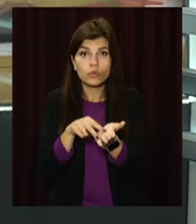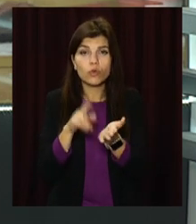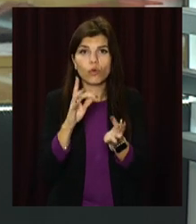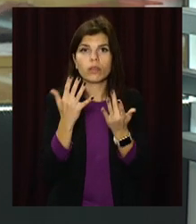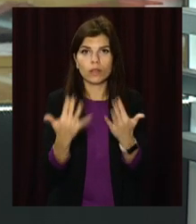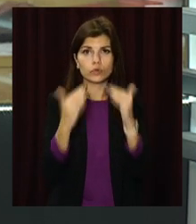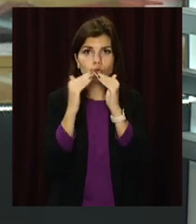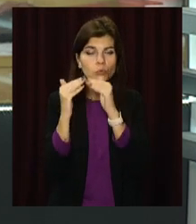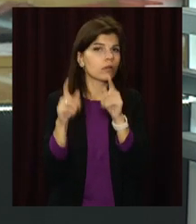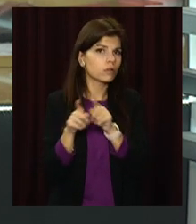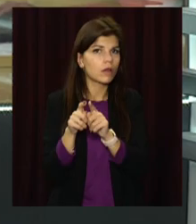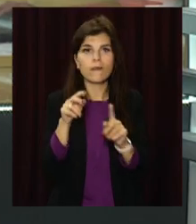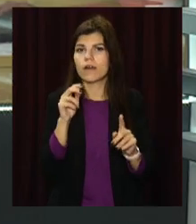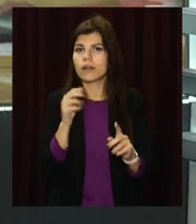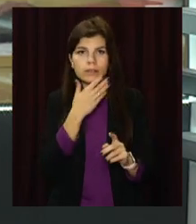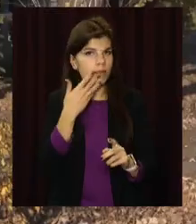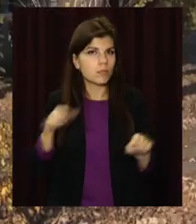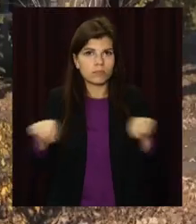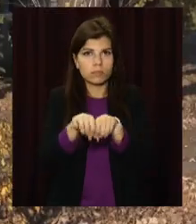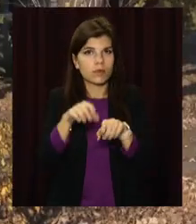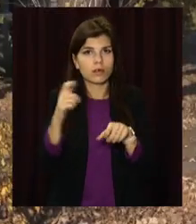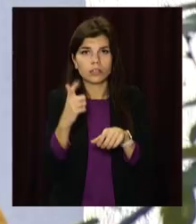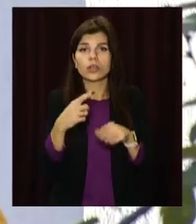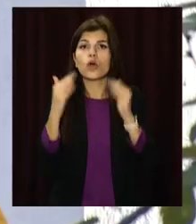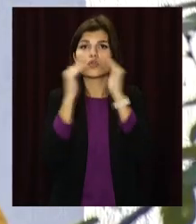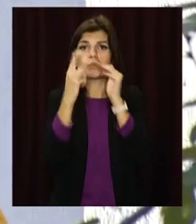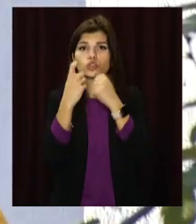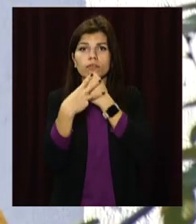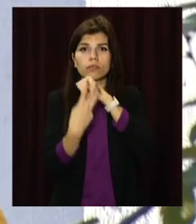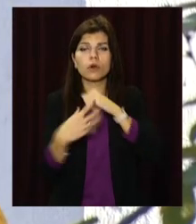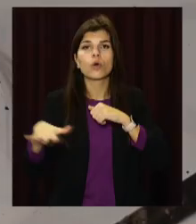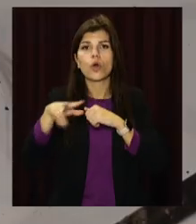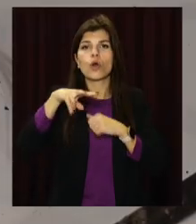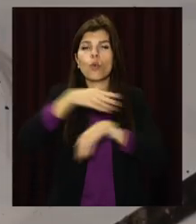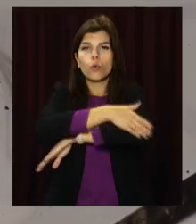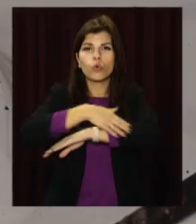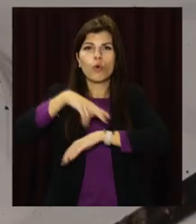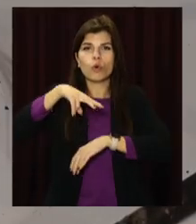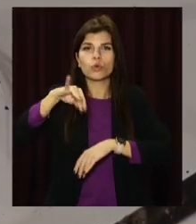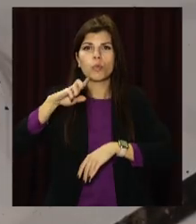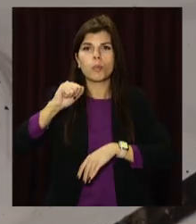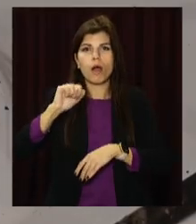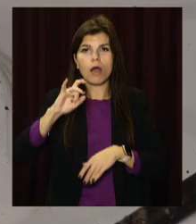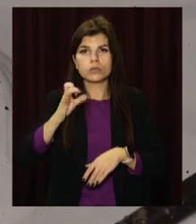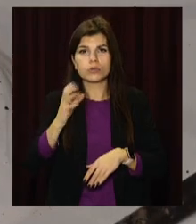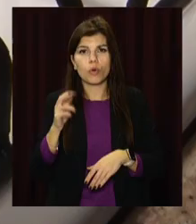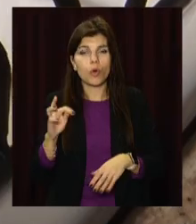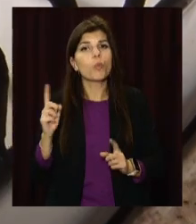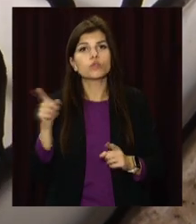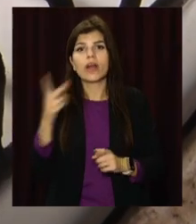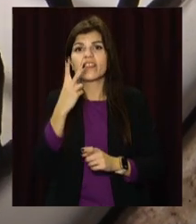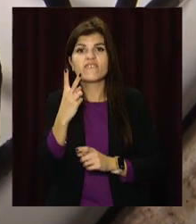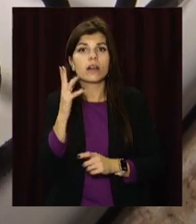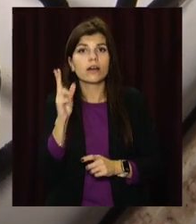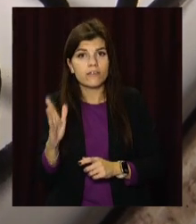кілька будинків все ще не підключили до мережі. Зокрема, будинок 118 на вулиці Любарського. Це через те, що там лише